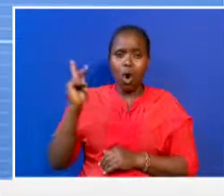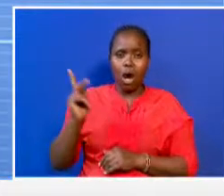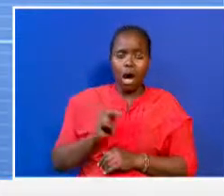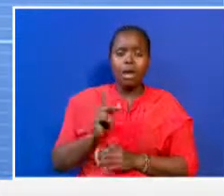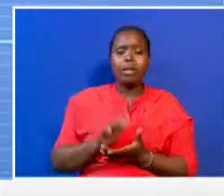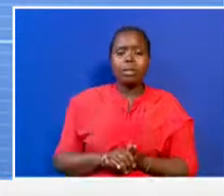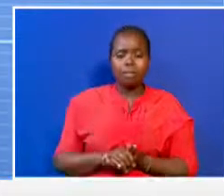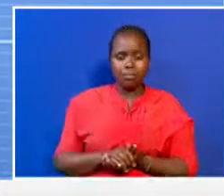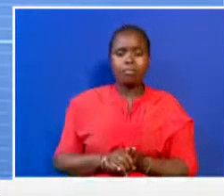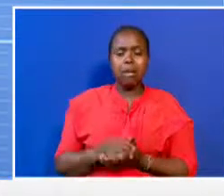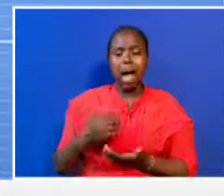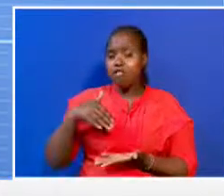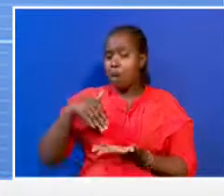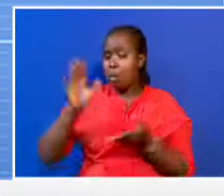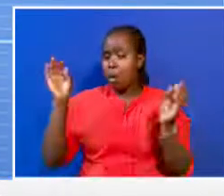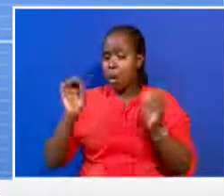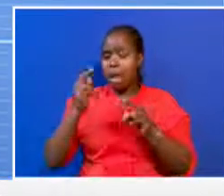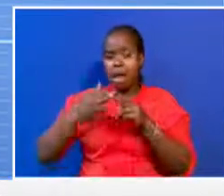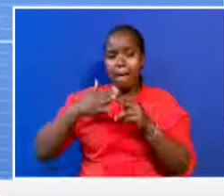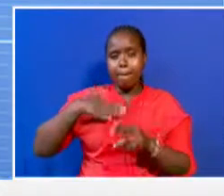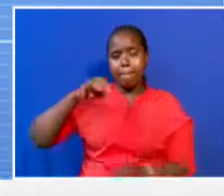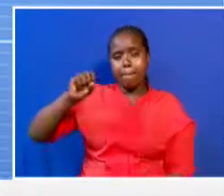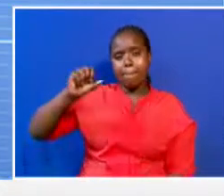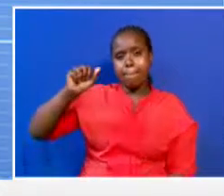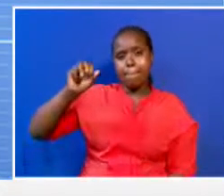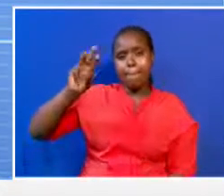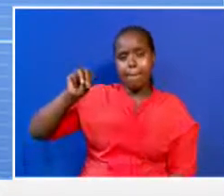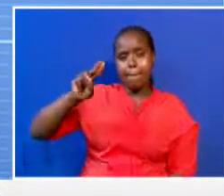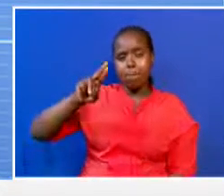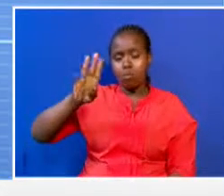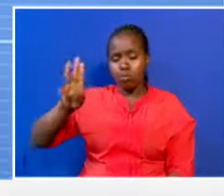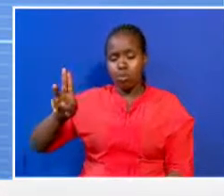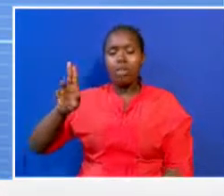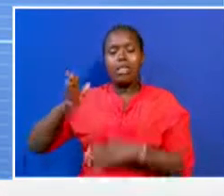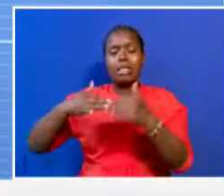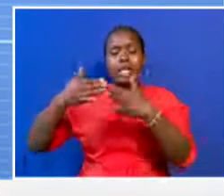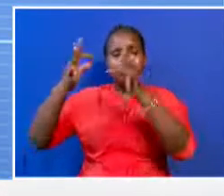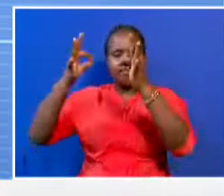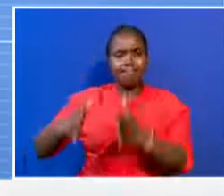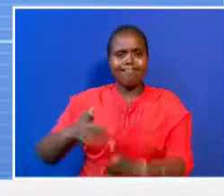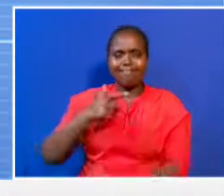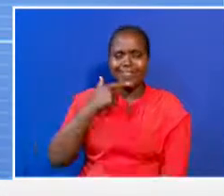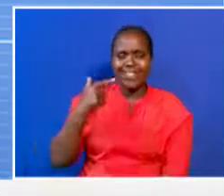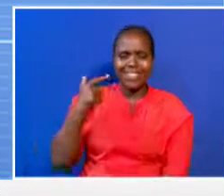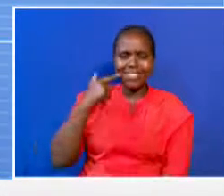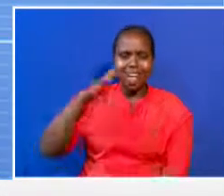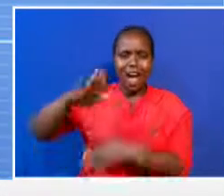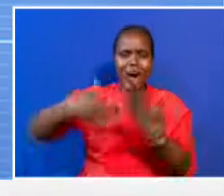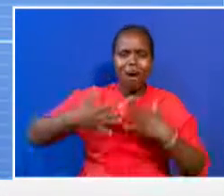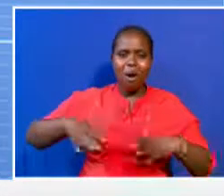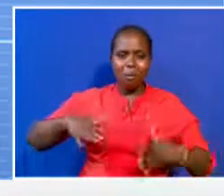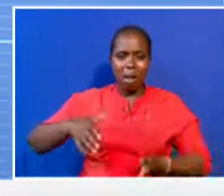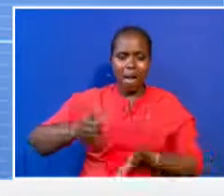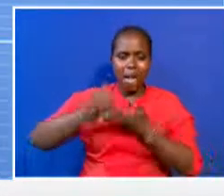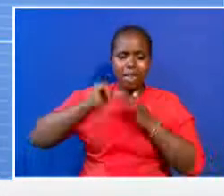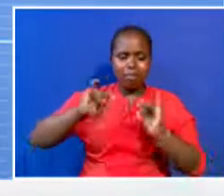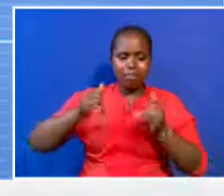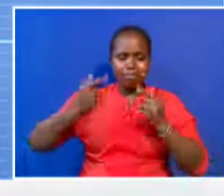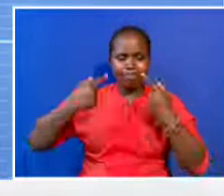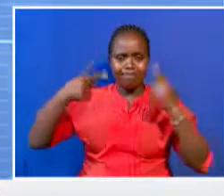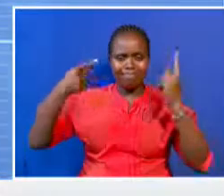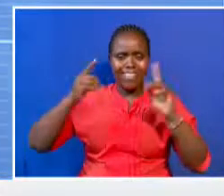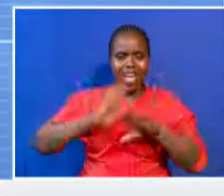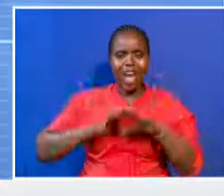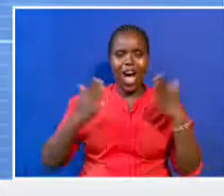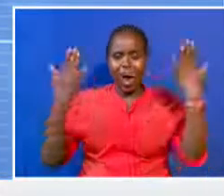hizi za Mwale wa Kirk. Sina la ziada. Mimi ni Chris Sambu, aliyekuwa kwenye lugha ya ishara ni Edith Koros. Kwa wote ambao wameweza kufanikisha matangazo haya,